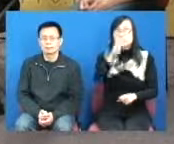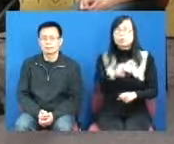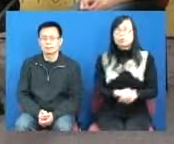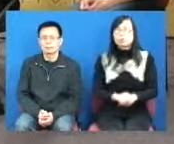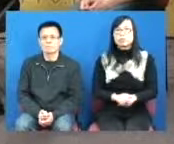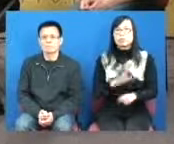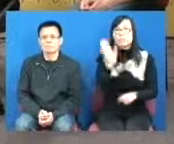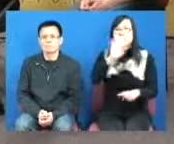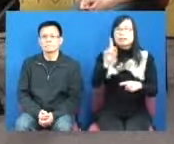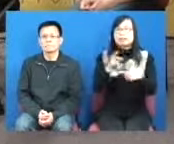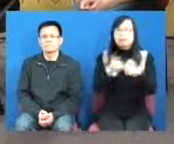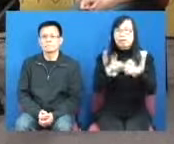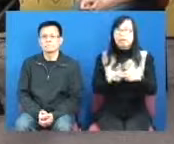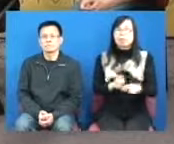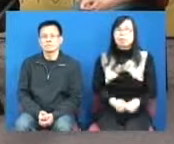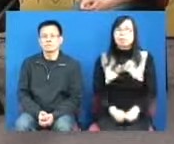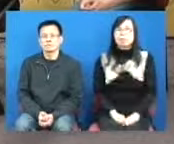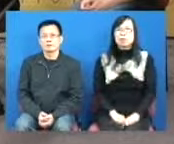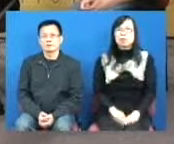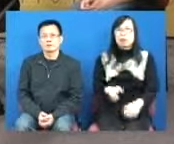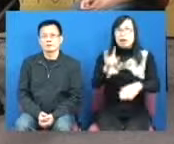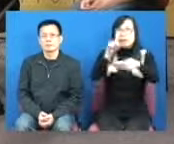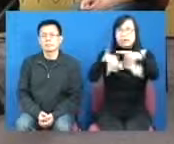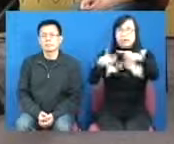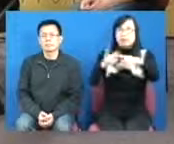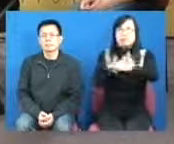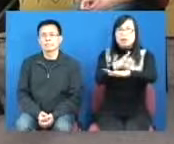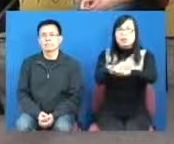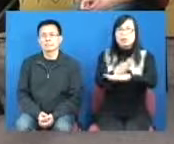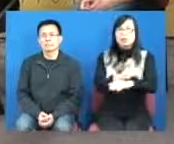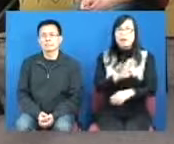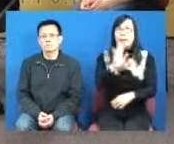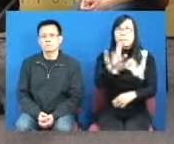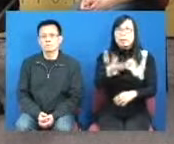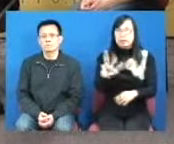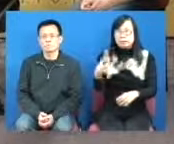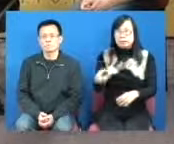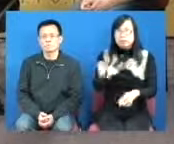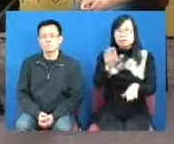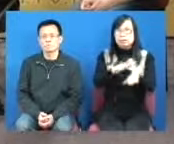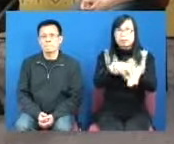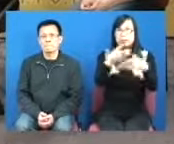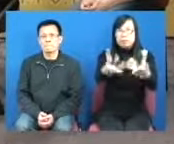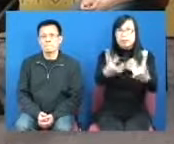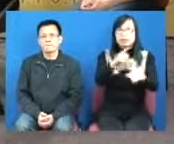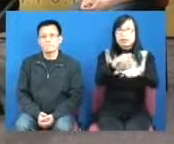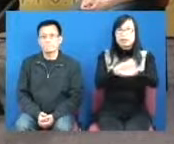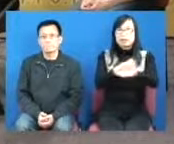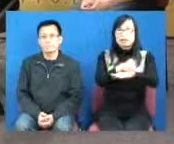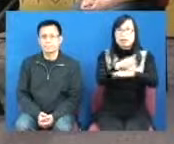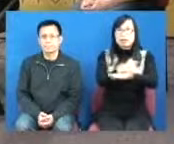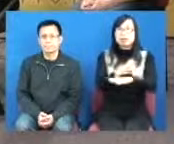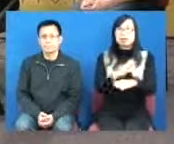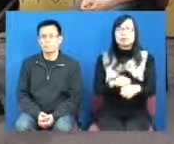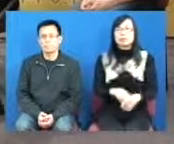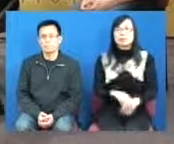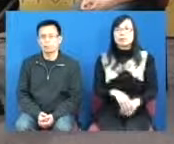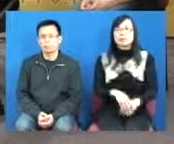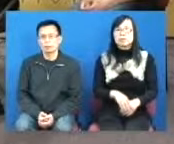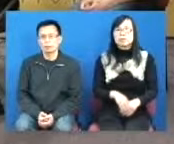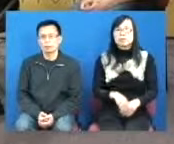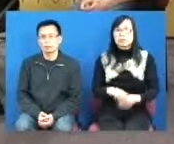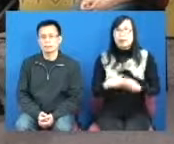不真實還有你說大社會其實錢你不是用在社會不是還富於民不只是還富於